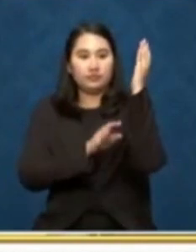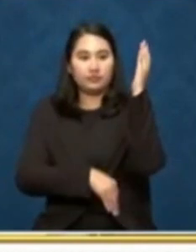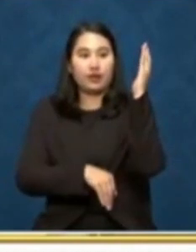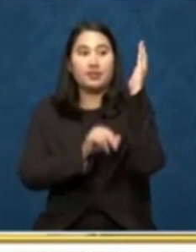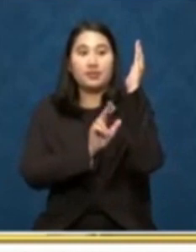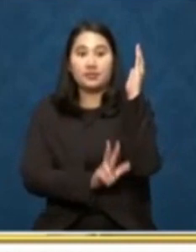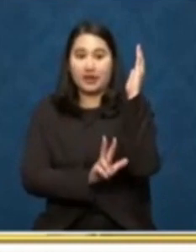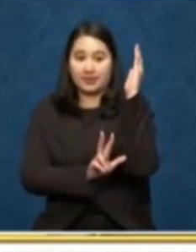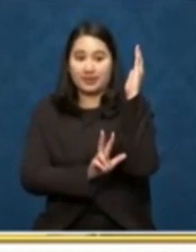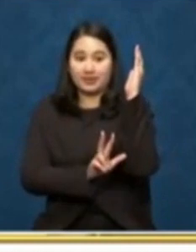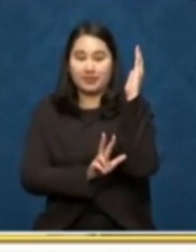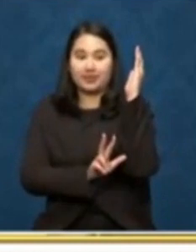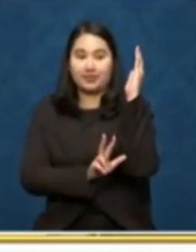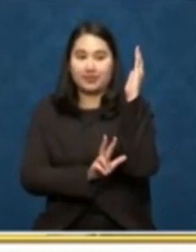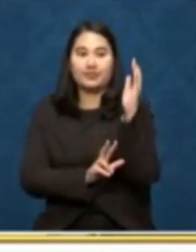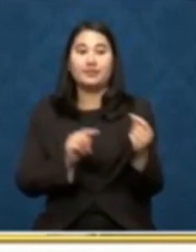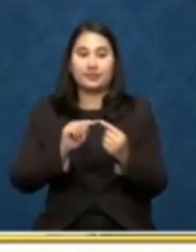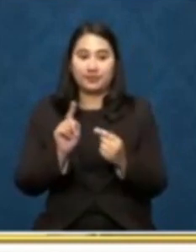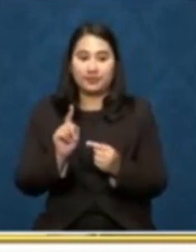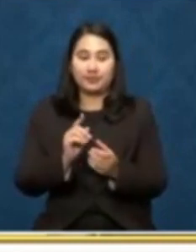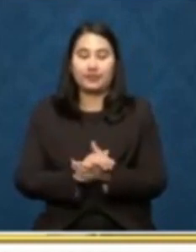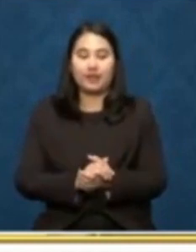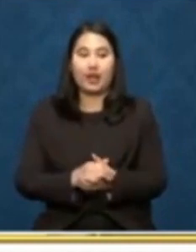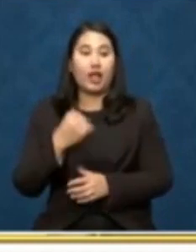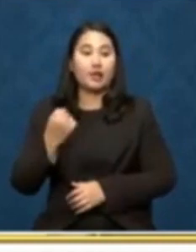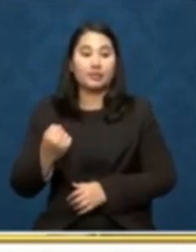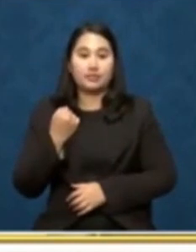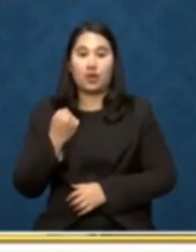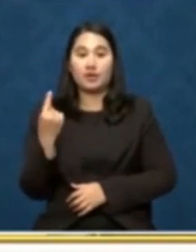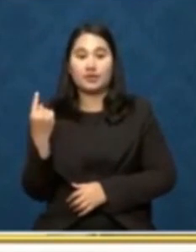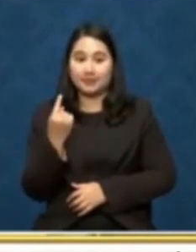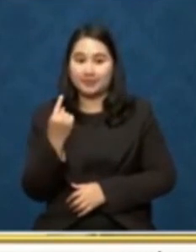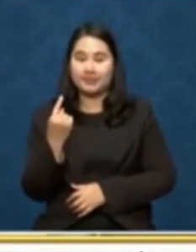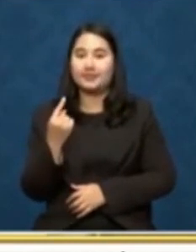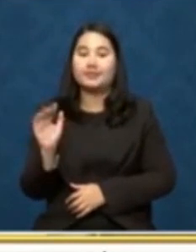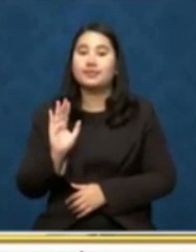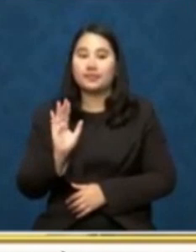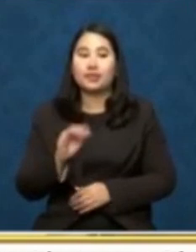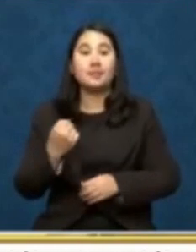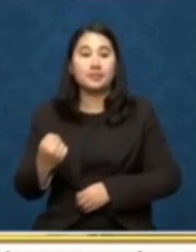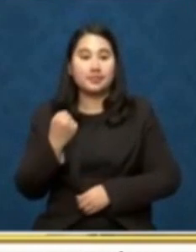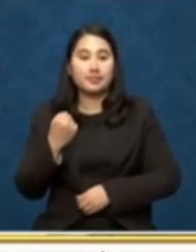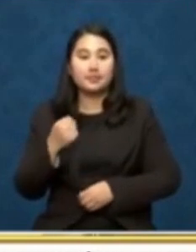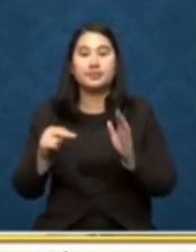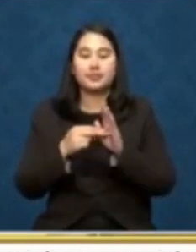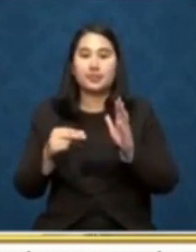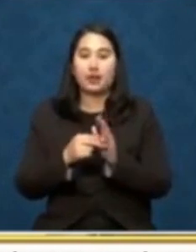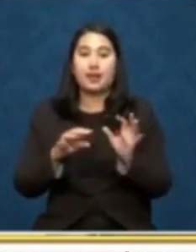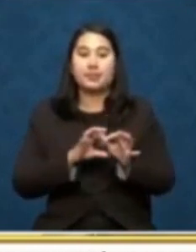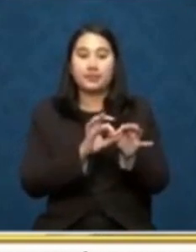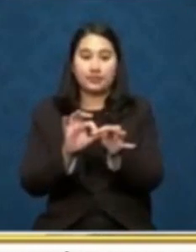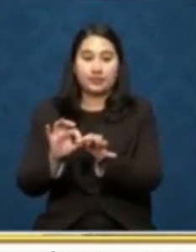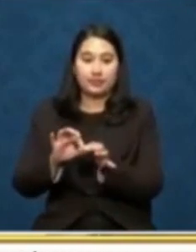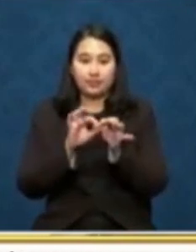ใต้ 3จังหวัดชายแลนดใต้ไม่ใช่มีเรื่องของความมั่นคงอย่างเดียวครับความคมั่นคงที่ตรงนี้